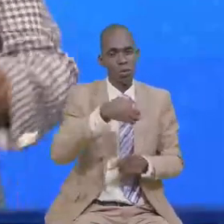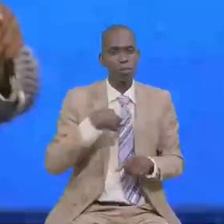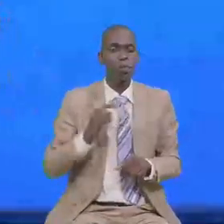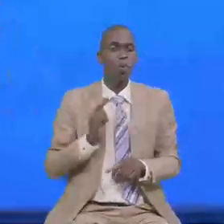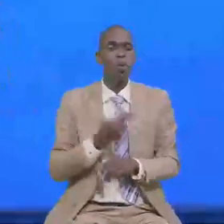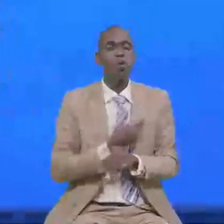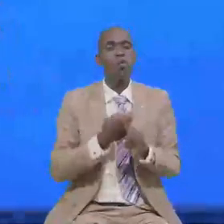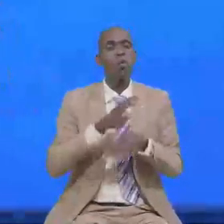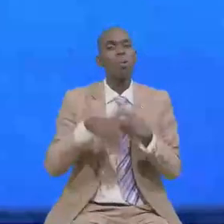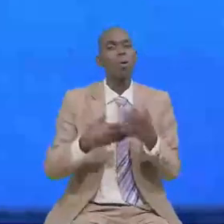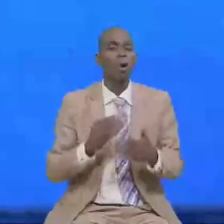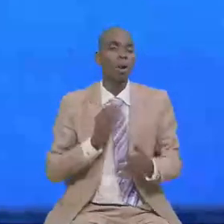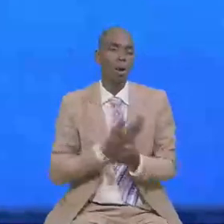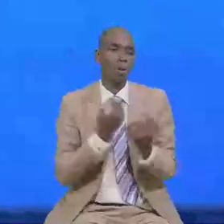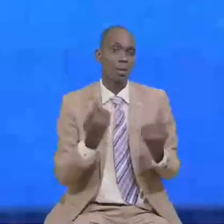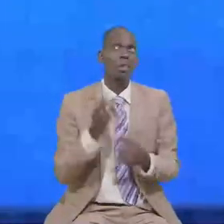péchés.